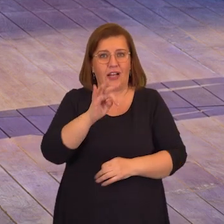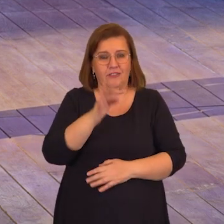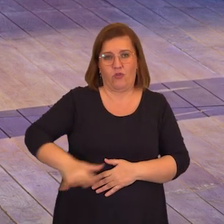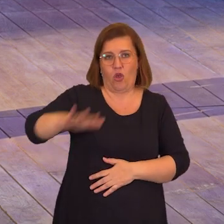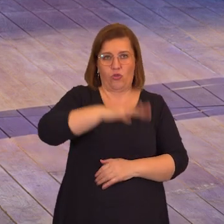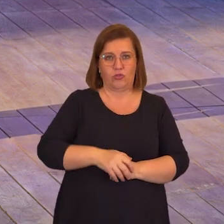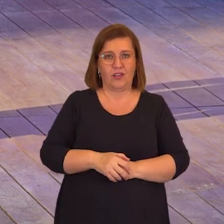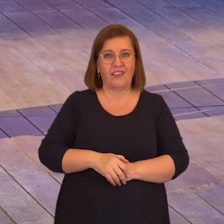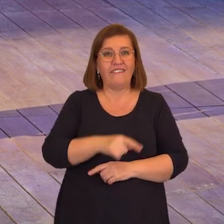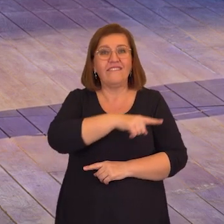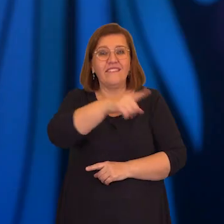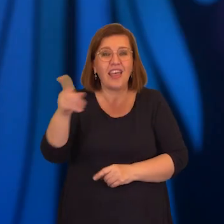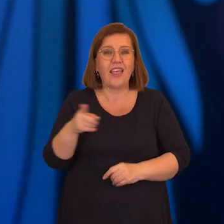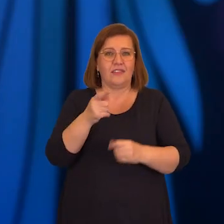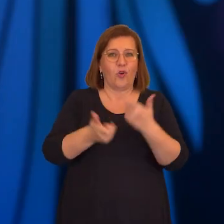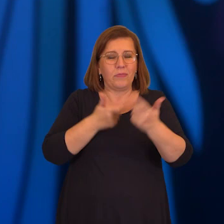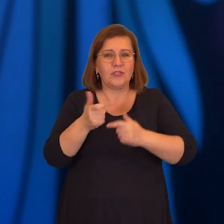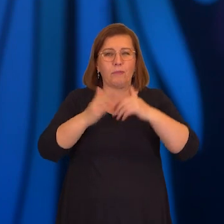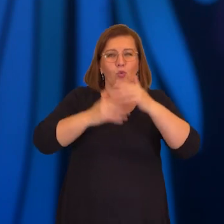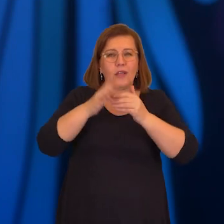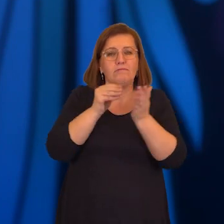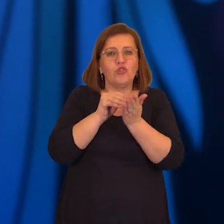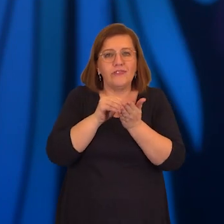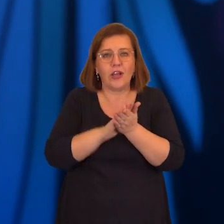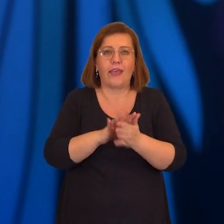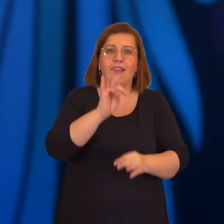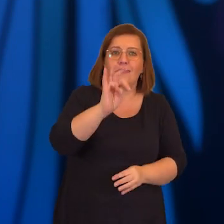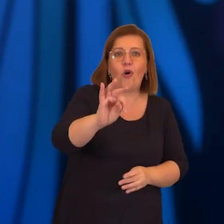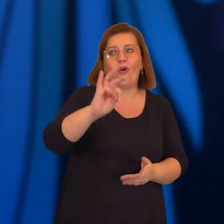wśród swoich znajomych i bliskich. To wy i ja